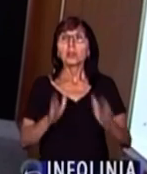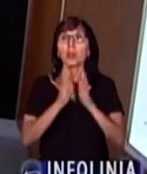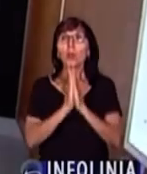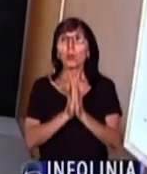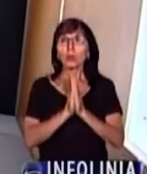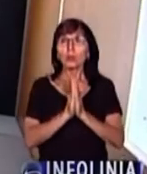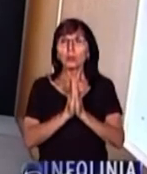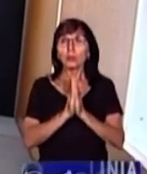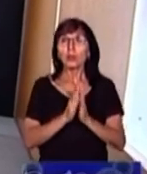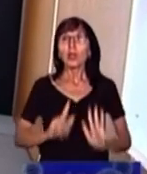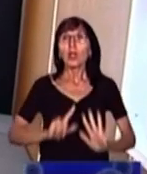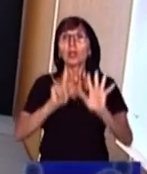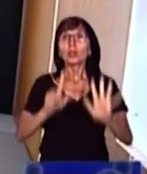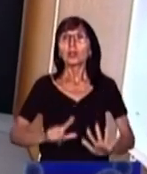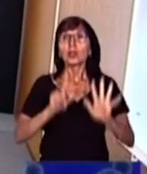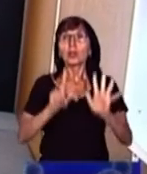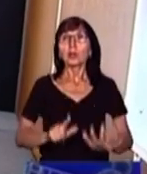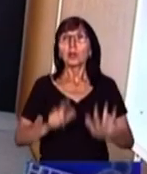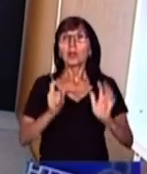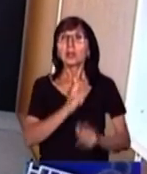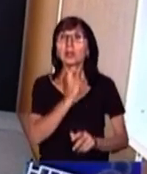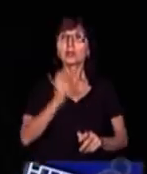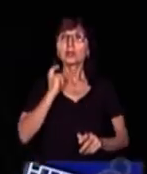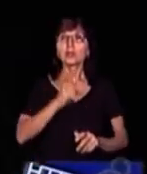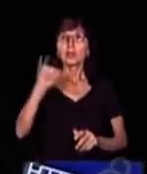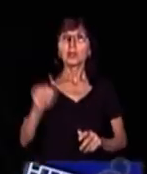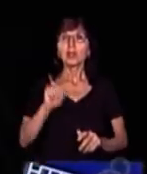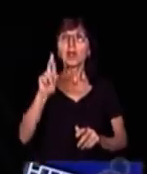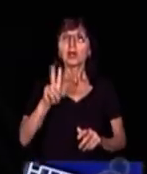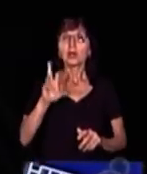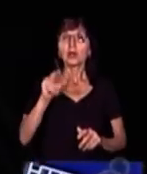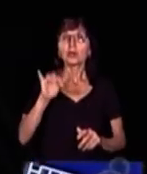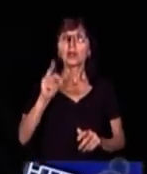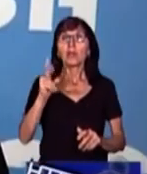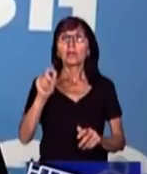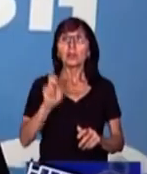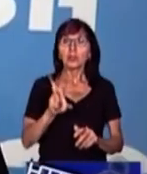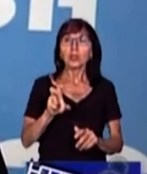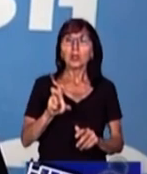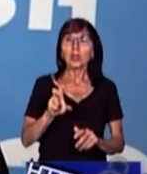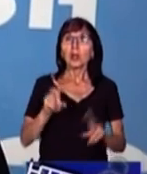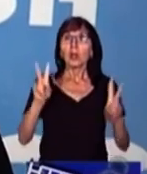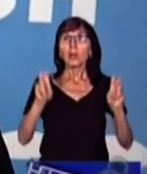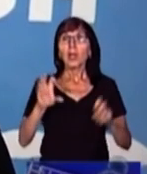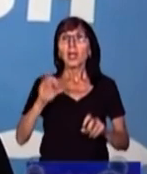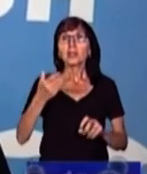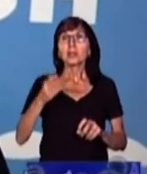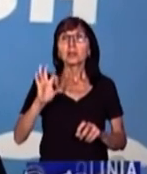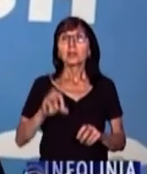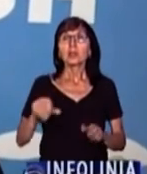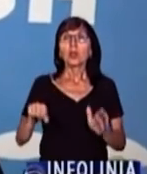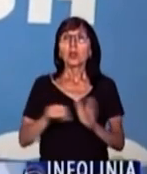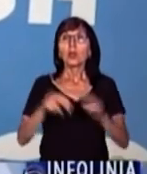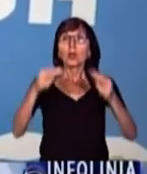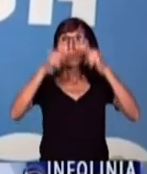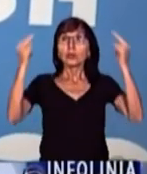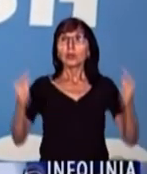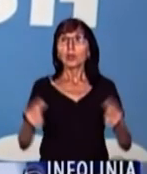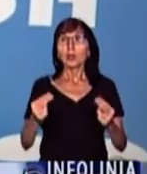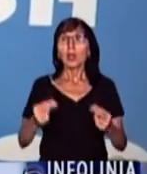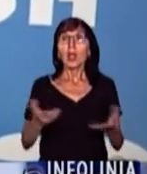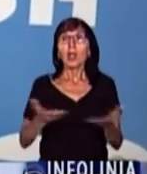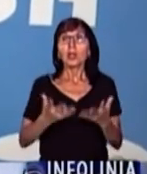zwieńczenie 7-letnich starań księdza Rafała Jarosiewicza z fundacji SMS z nieba. Tam, gdzie ludzie nie mogą dojść do kościoła, to będzie